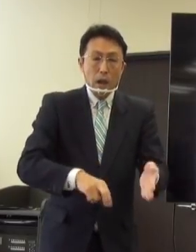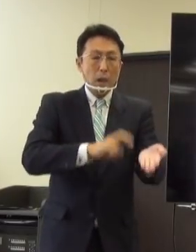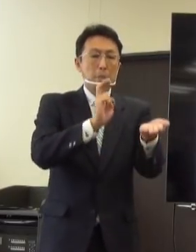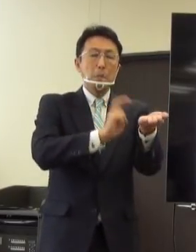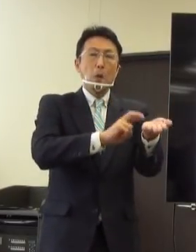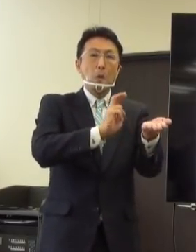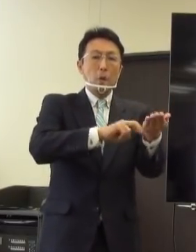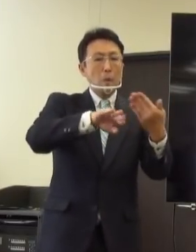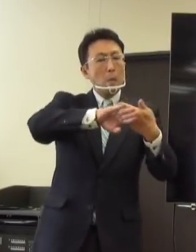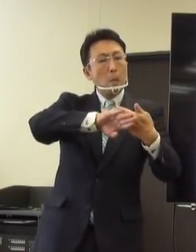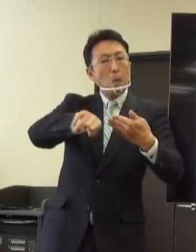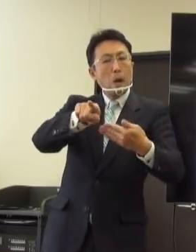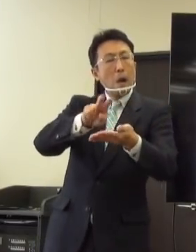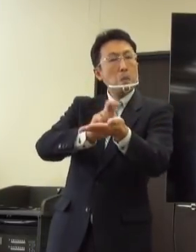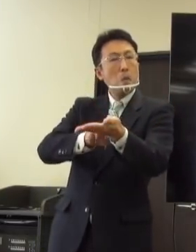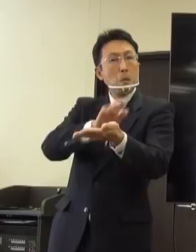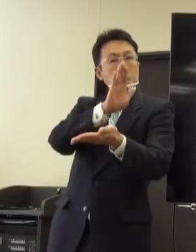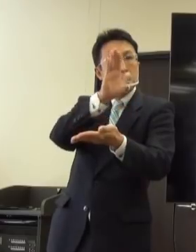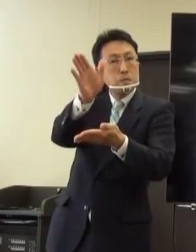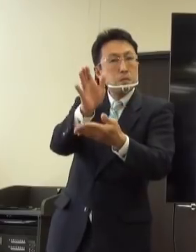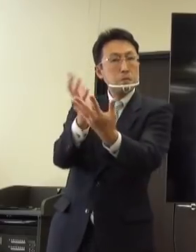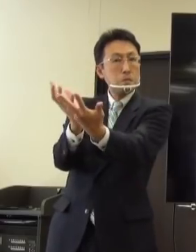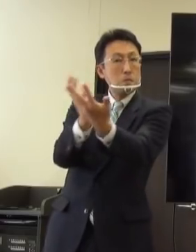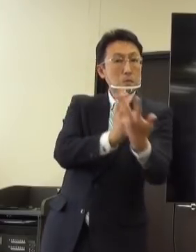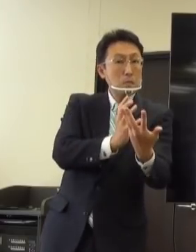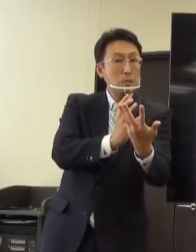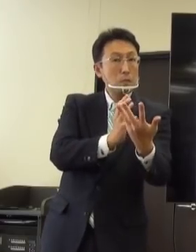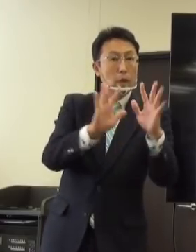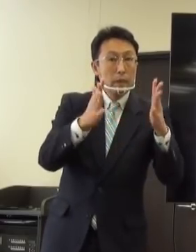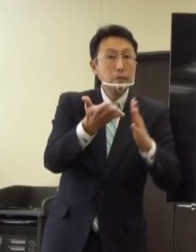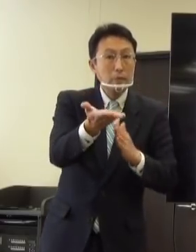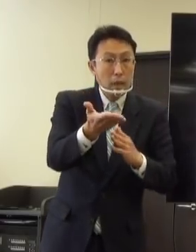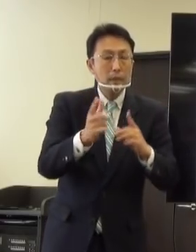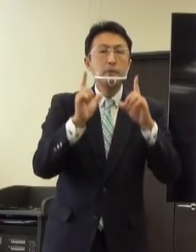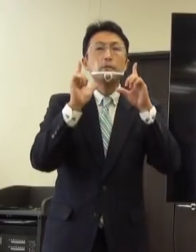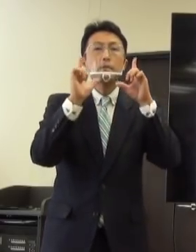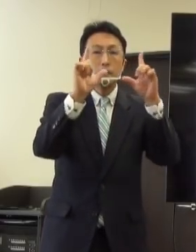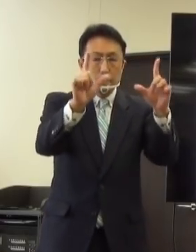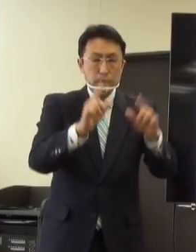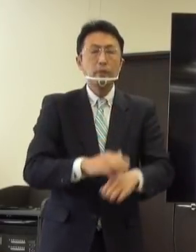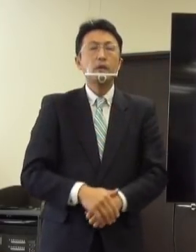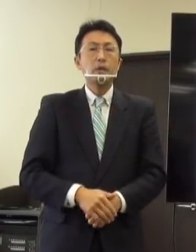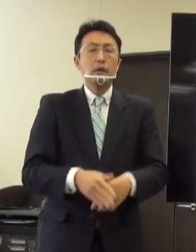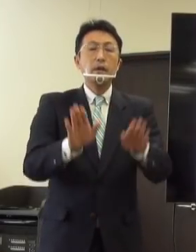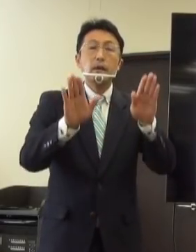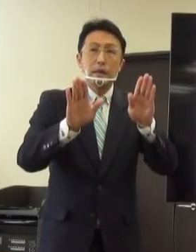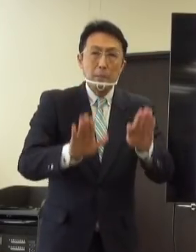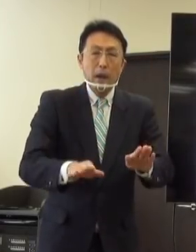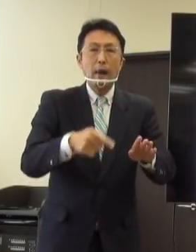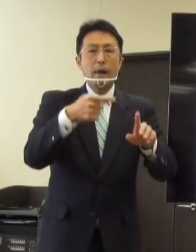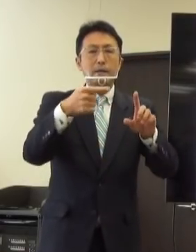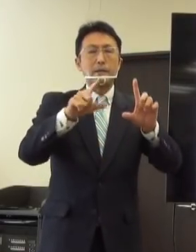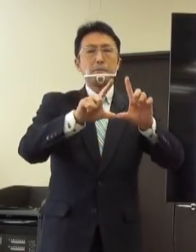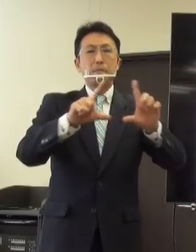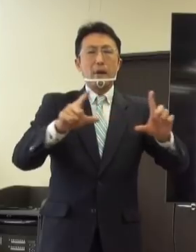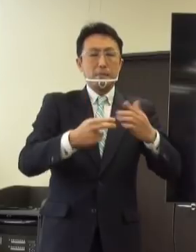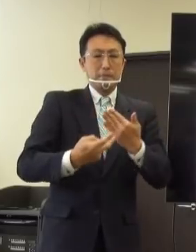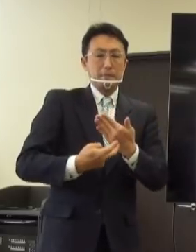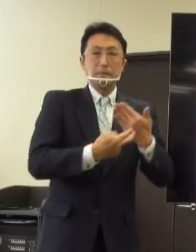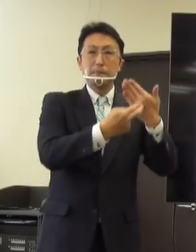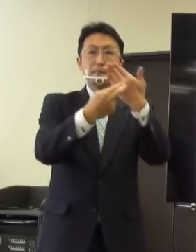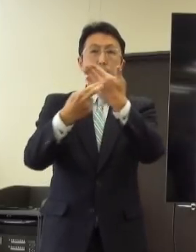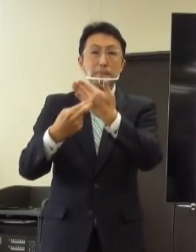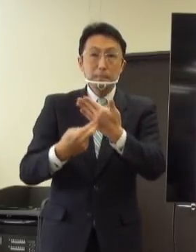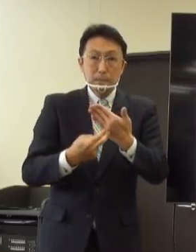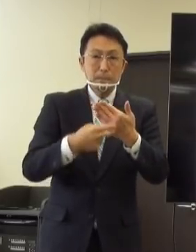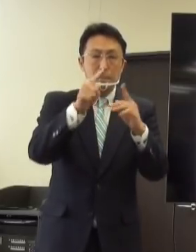け入れてるっていう感じところまではまだは そこまで、そうですね、診療に関しては今DMAT の先生